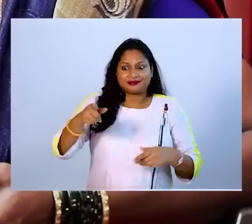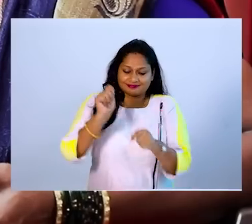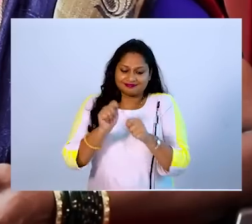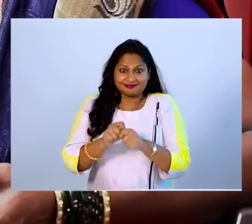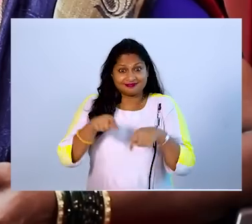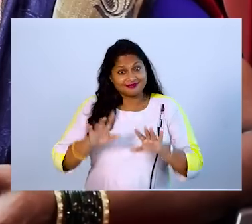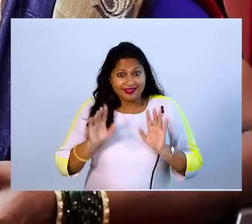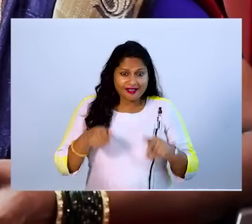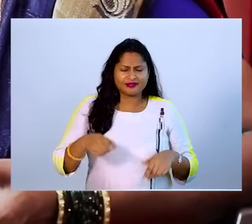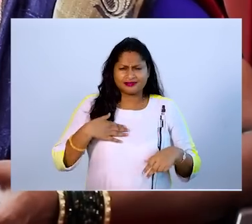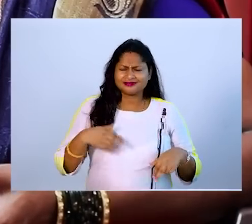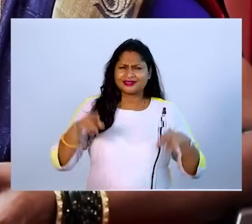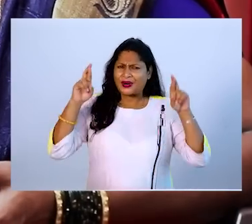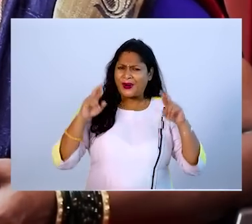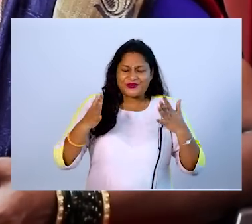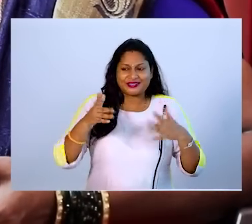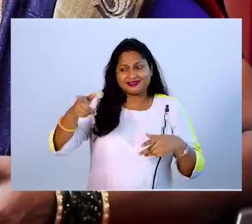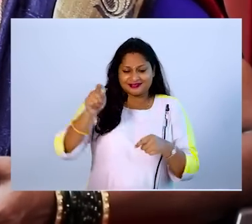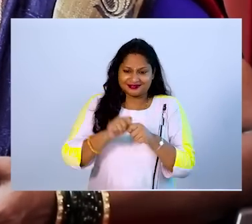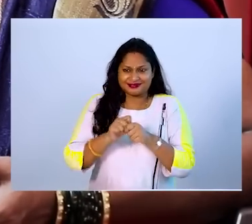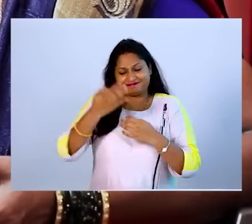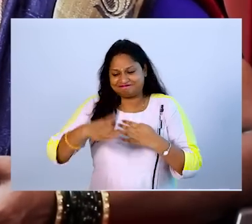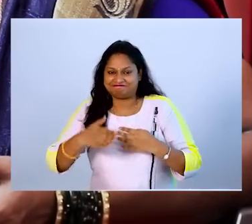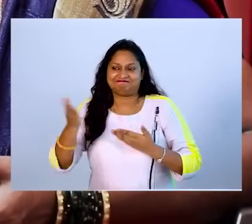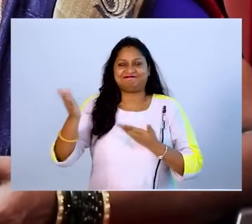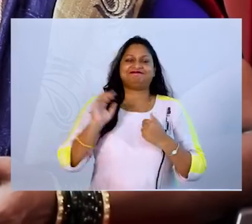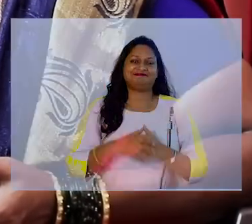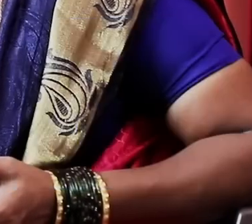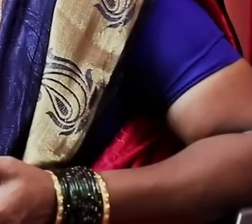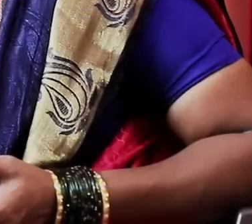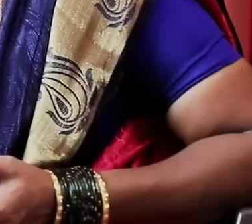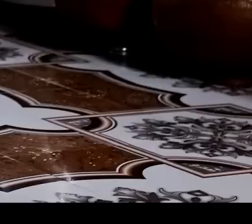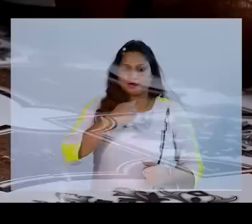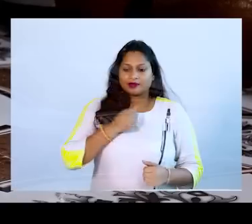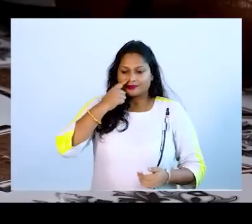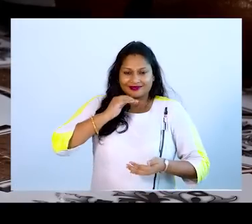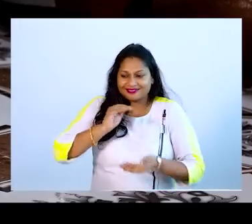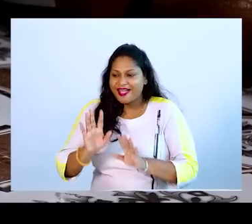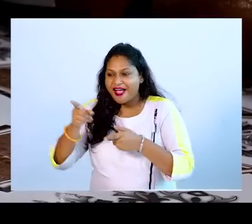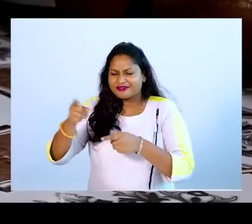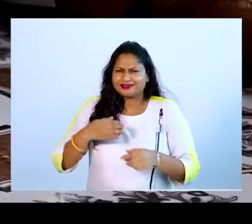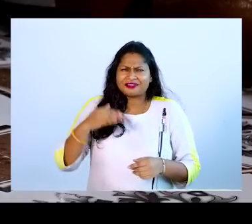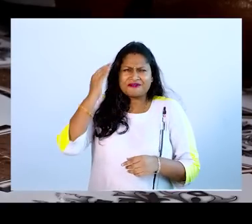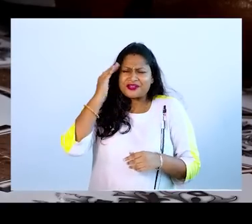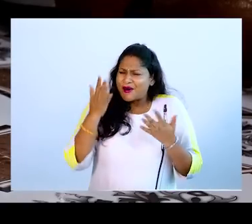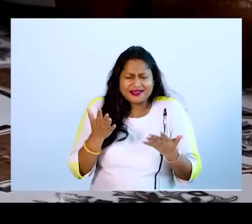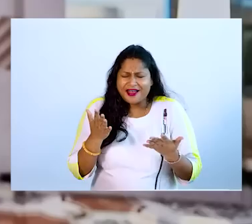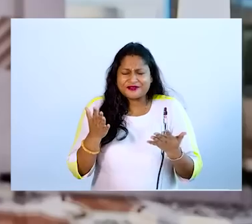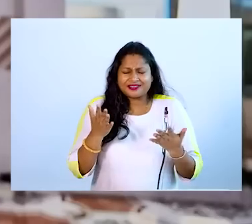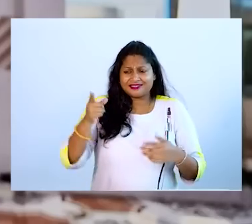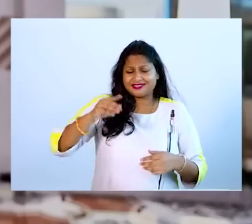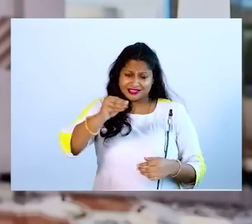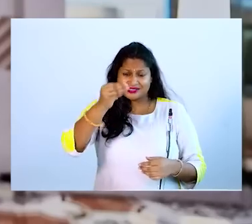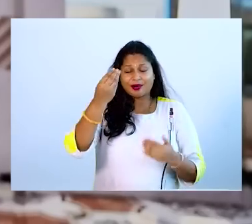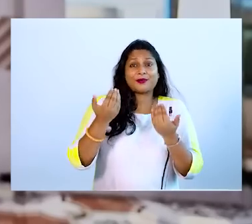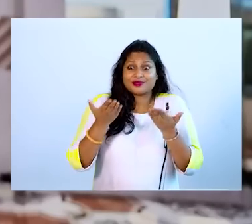त्याला बोलता बिलता येत नाही, त्यामुळे पुढे कामाला जाते हे अपेक्षा नव्हतीच। मुझे नहीं लगा था कि मतलब प्रगति को इतना अच्छा जॉब